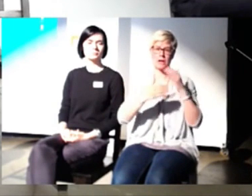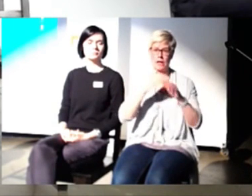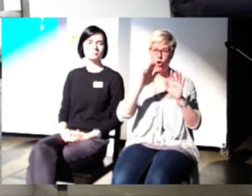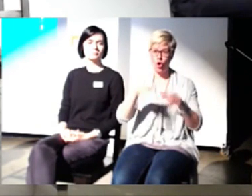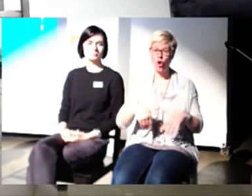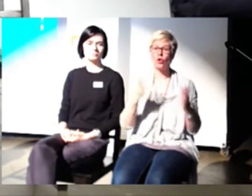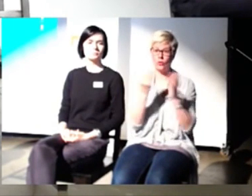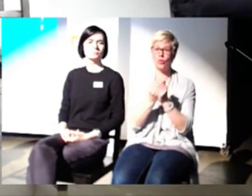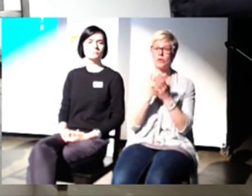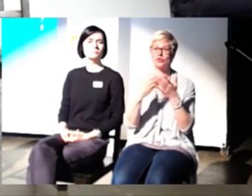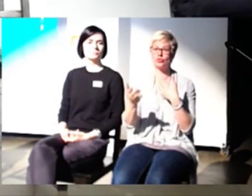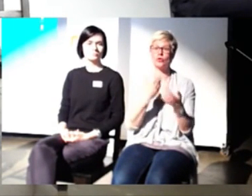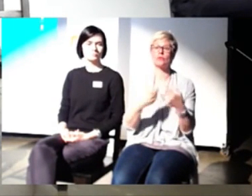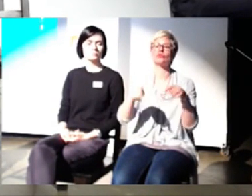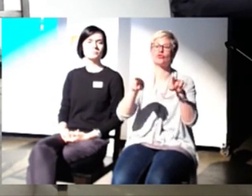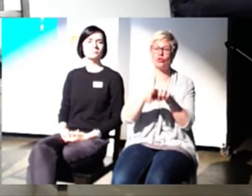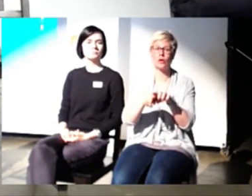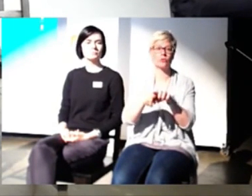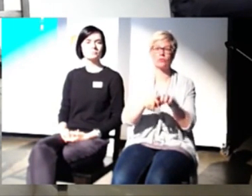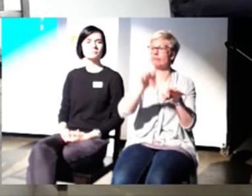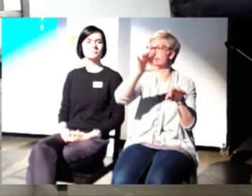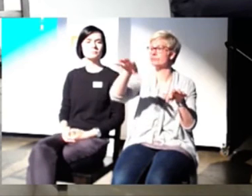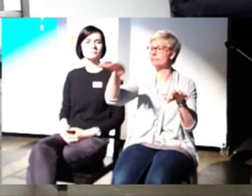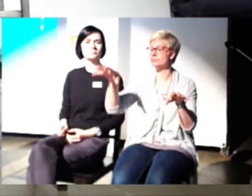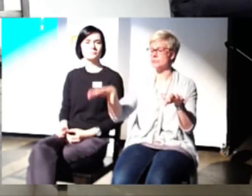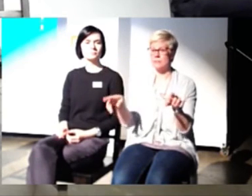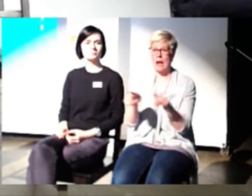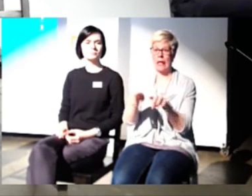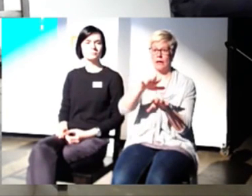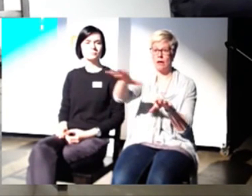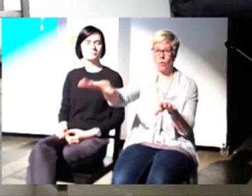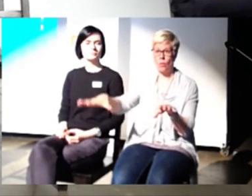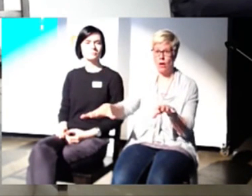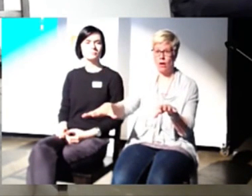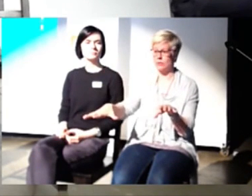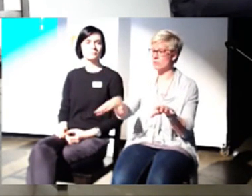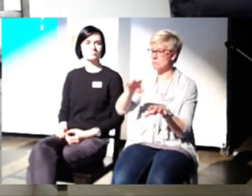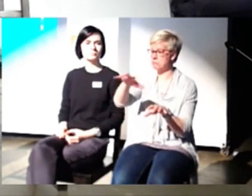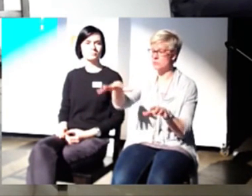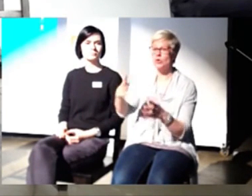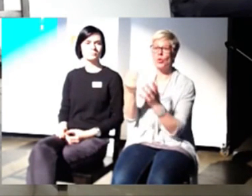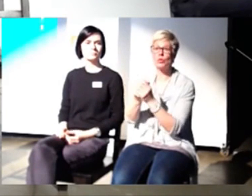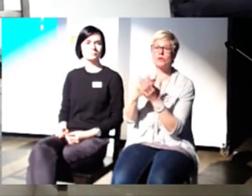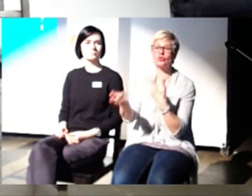yhteistyötä kaikenlaisten eri instanssien kanssa siinä lähialueella. Että on ihan niin